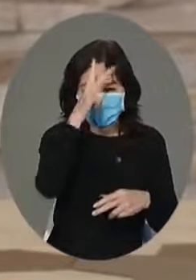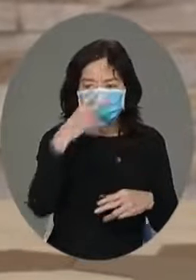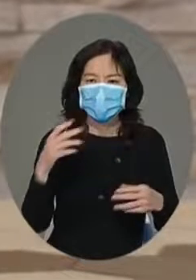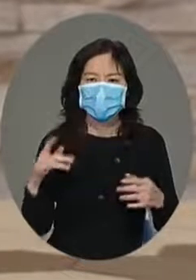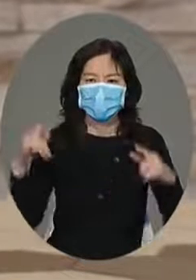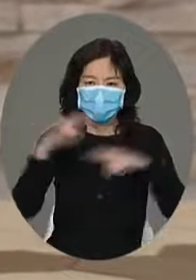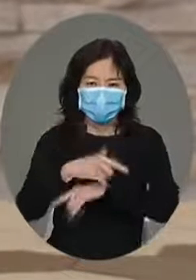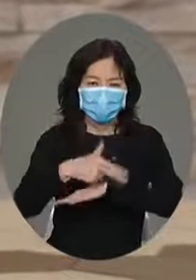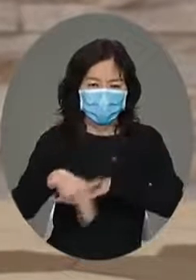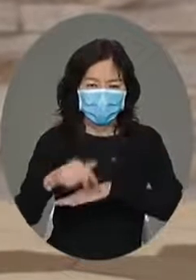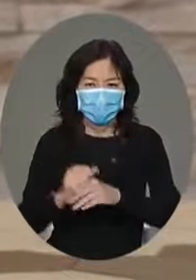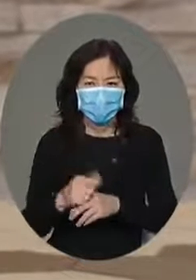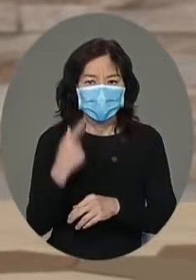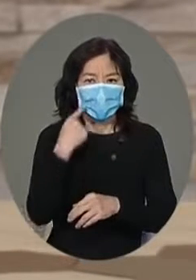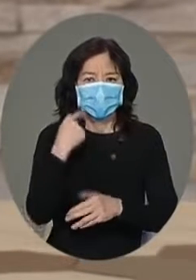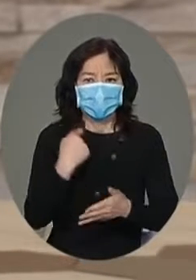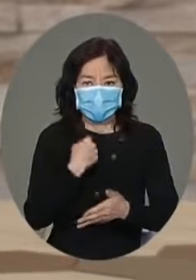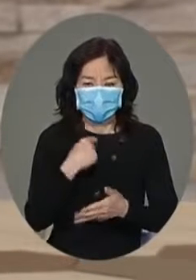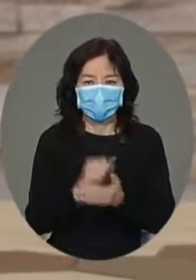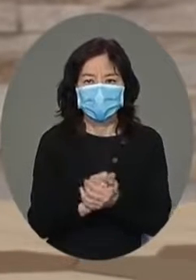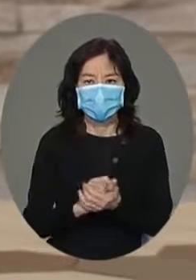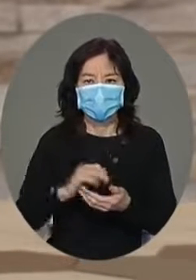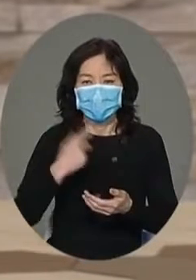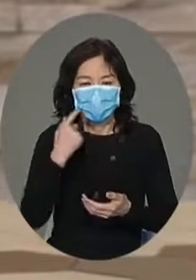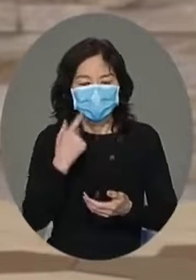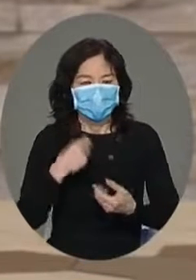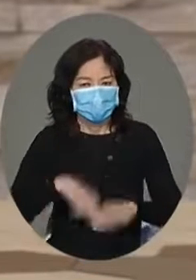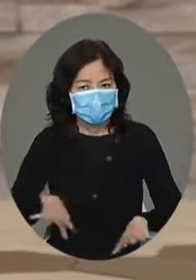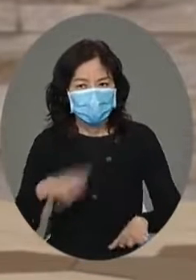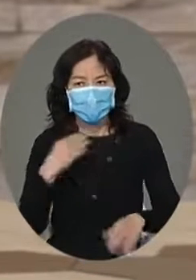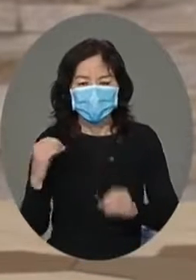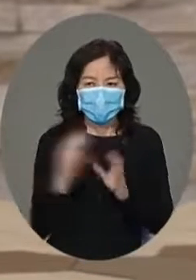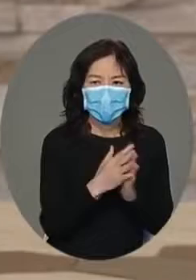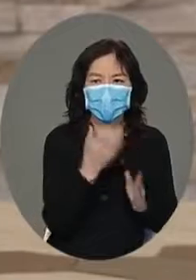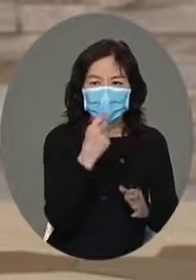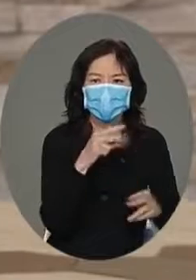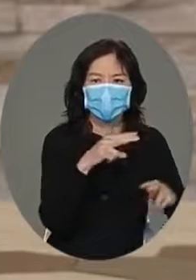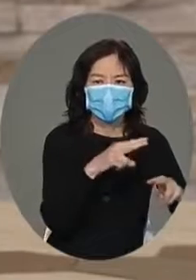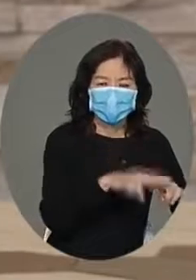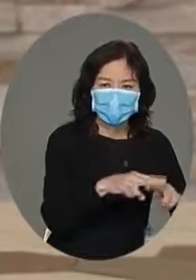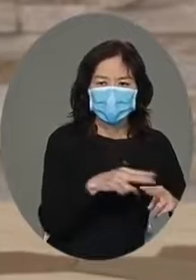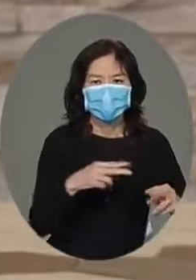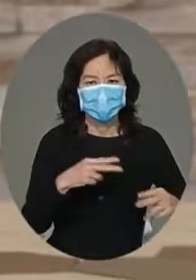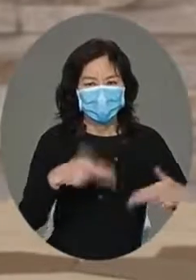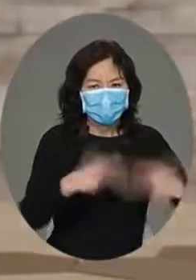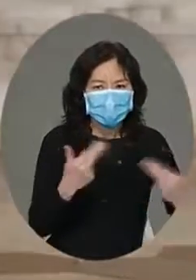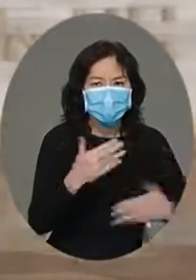遊氣泡不可以鬆懈，否則反而會影響本港和內地的通關進度。